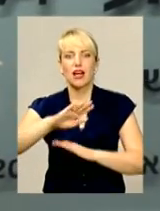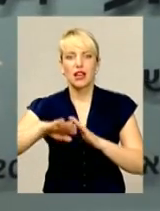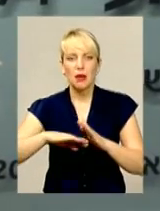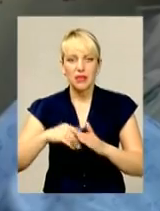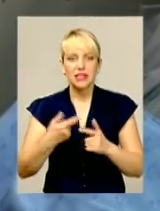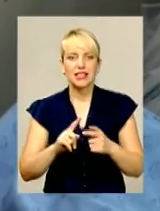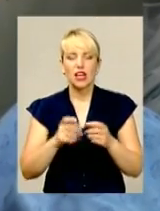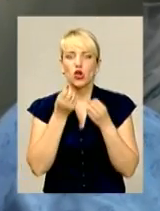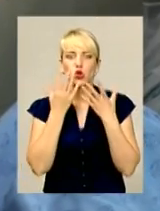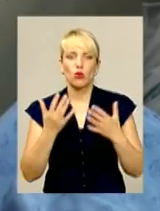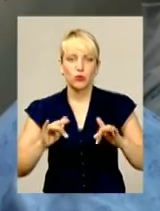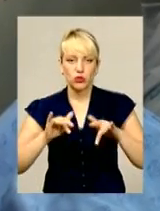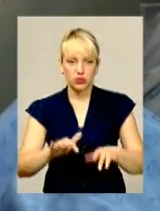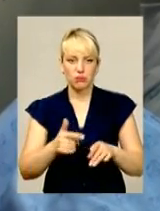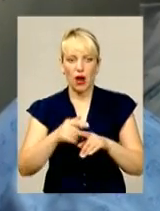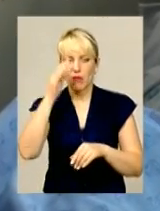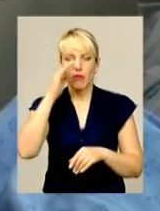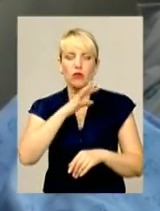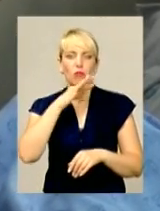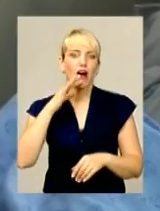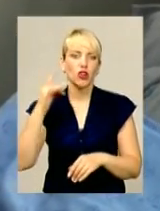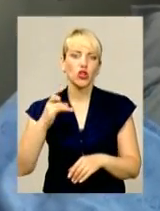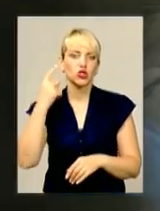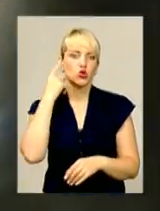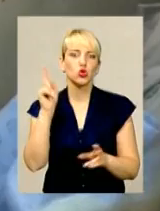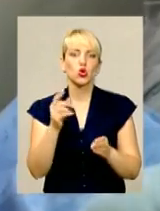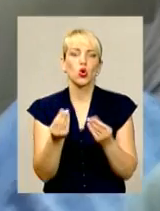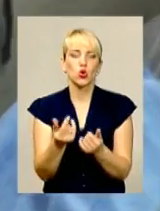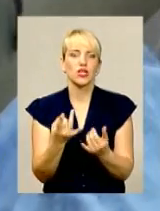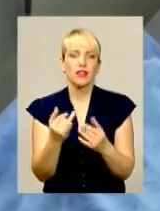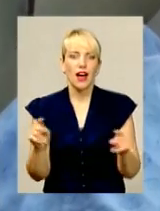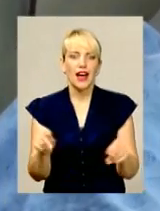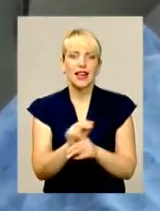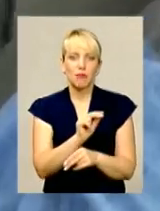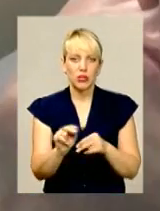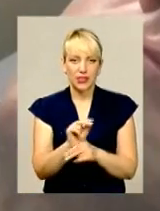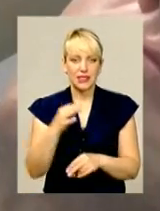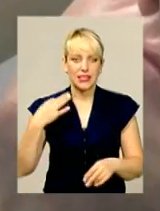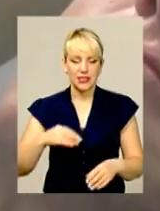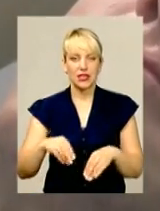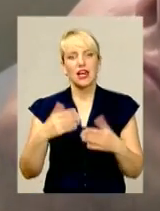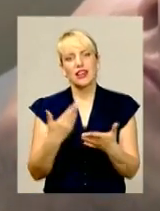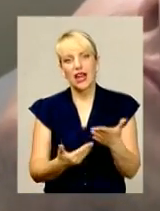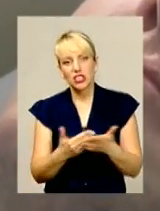справою. Батькові неодноразово доводилось чути, що гроші на реабілітацію сина начебто дала держава.